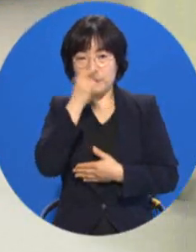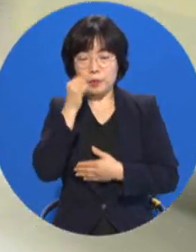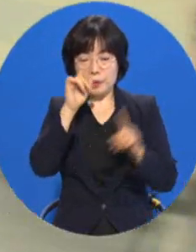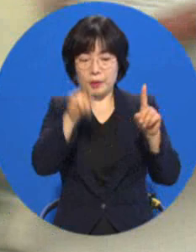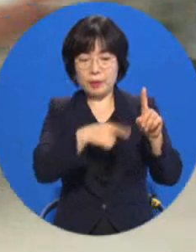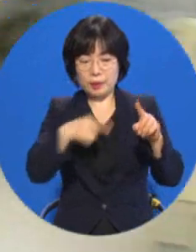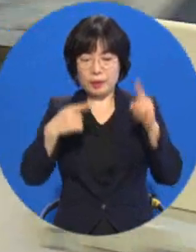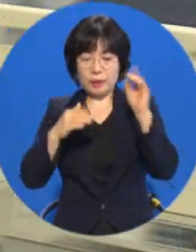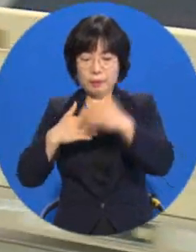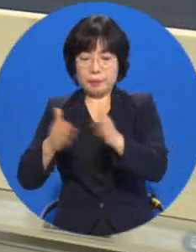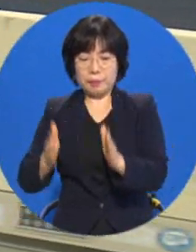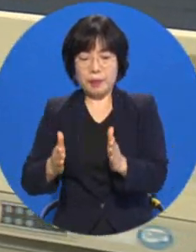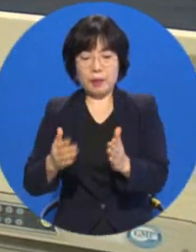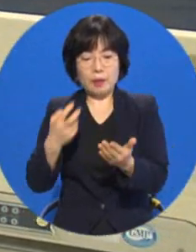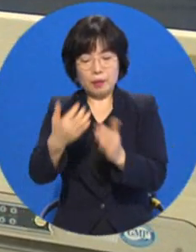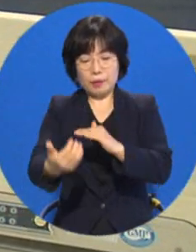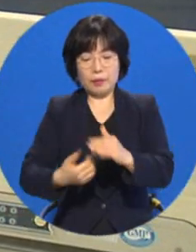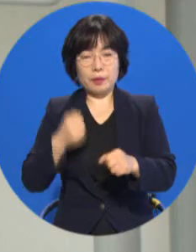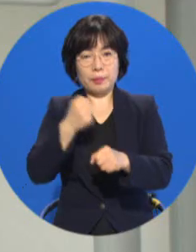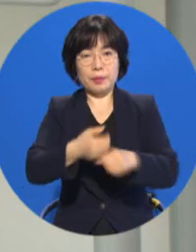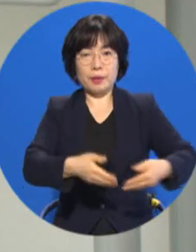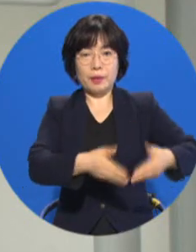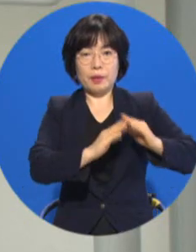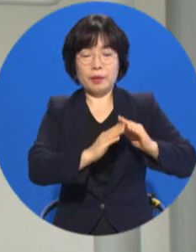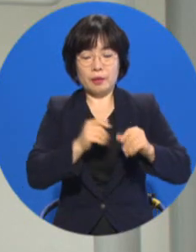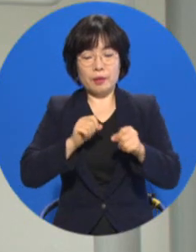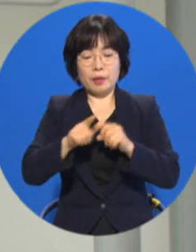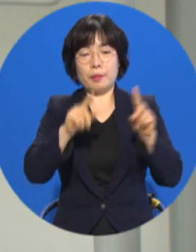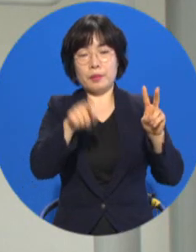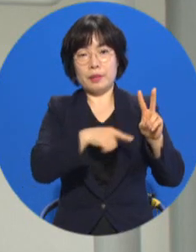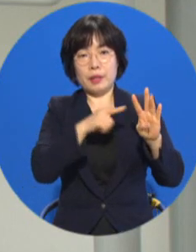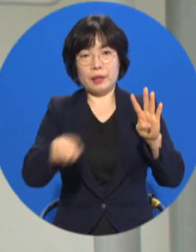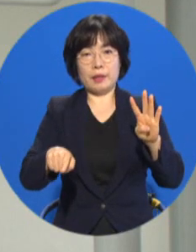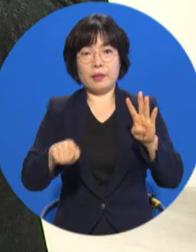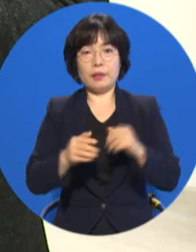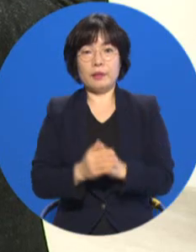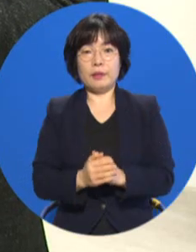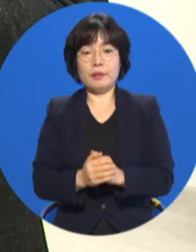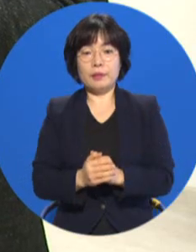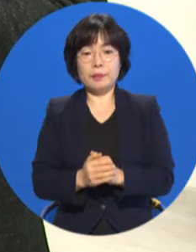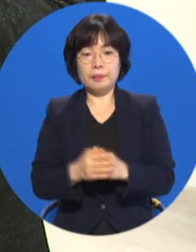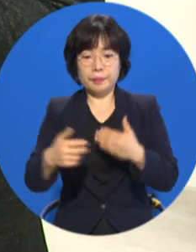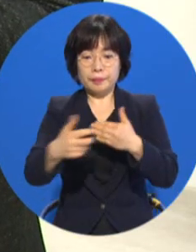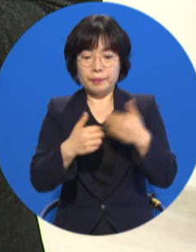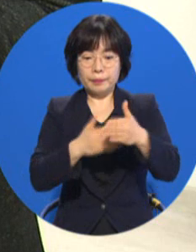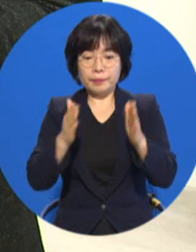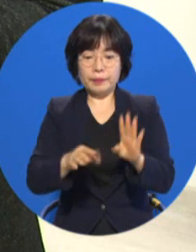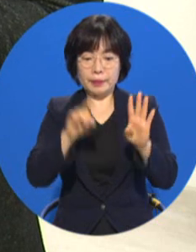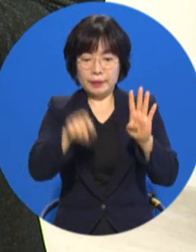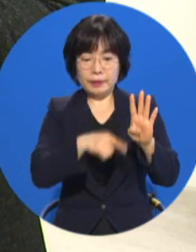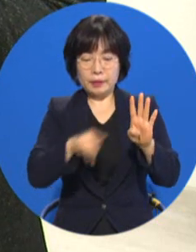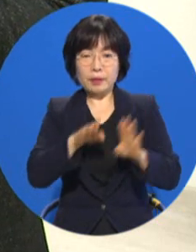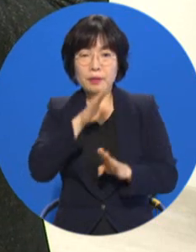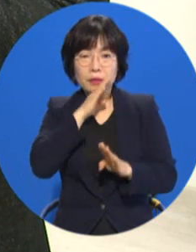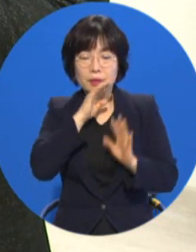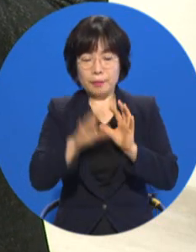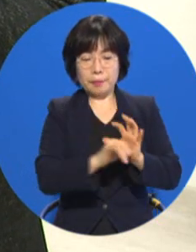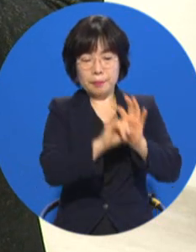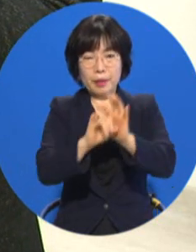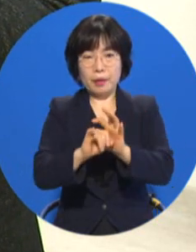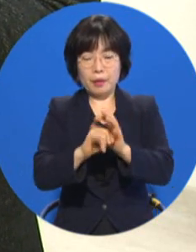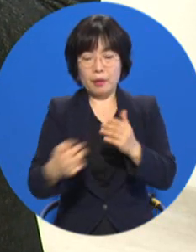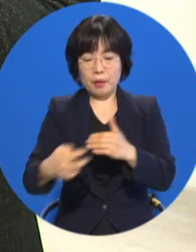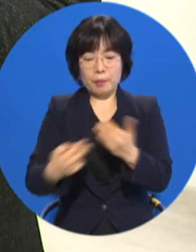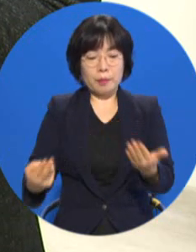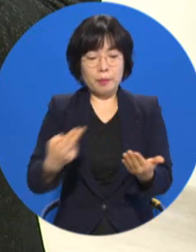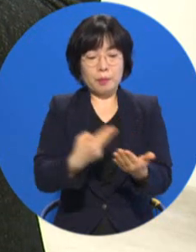1실로 수용 기준이 바뀌기 전 만들어진 음압병실은 대부분 4인실. 이 병실은 4인실이지만 실제 코로나19 환자가